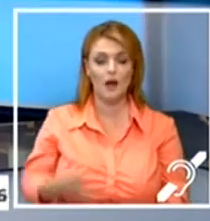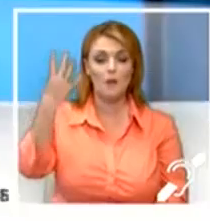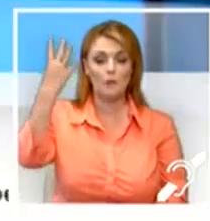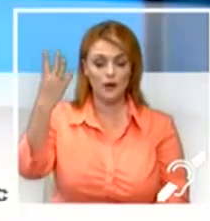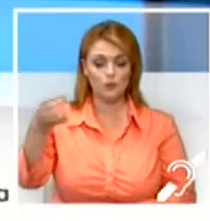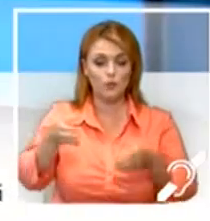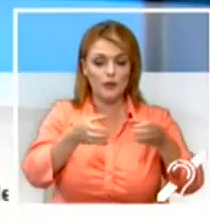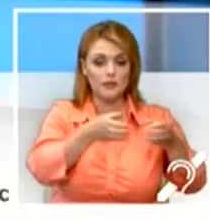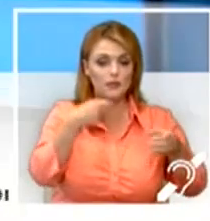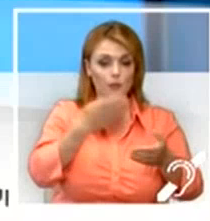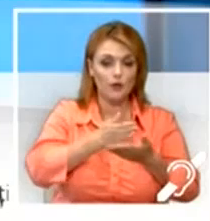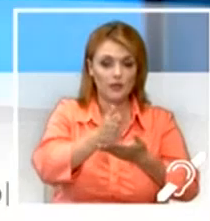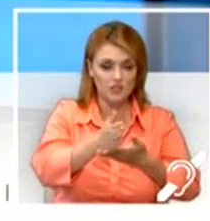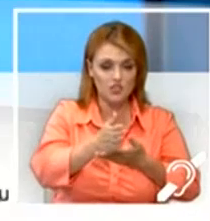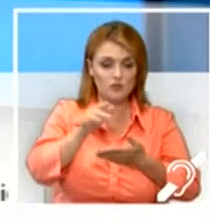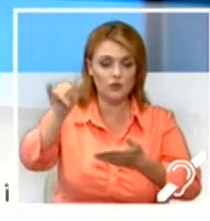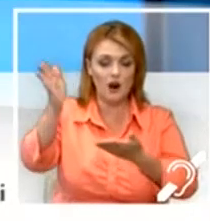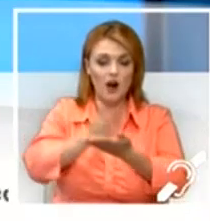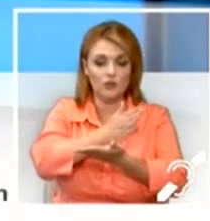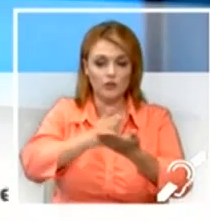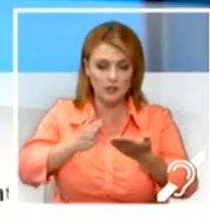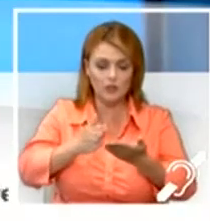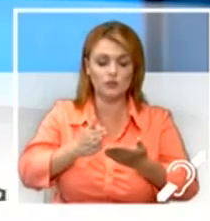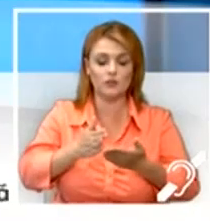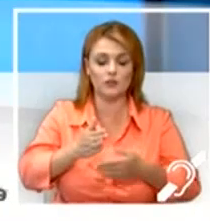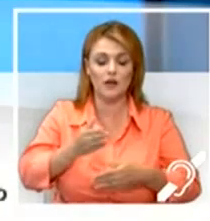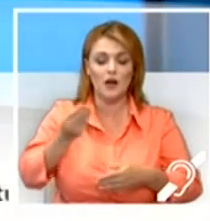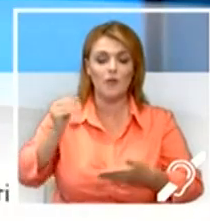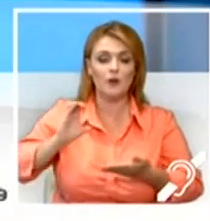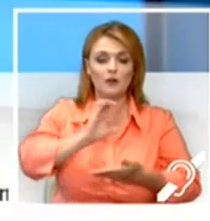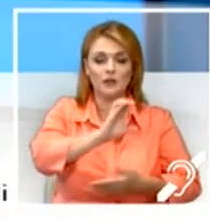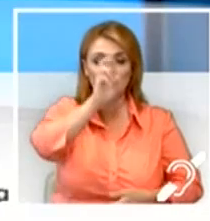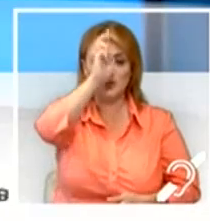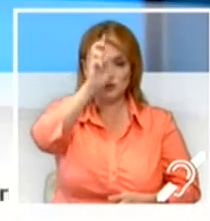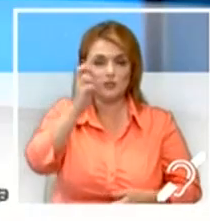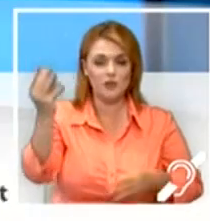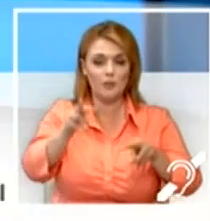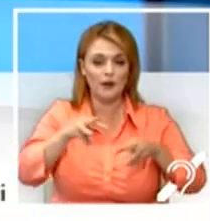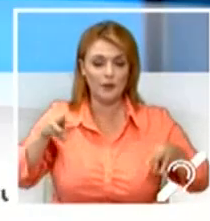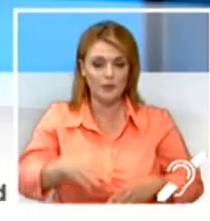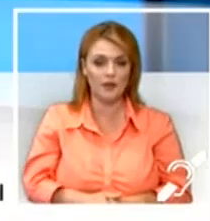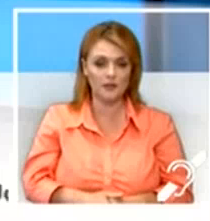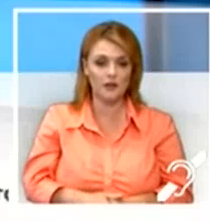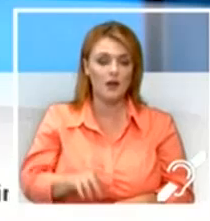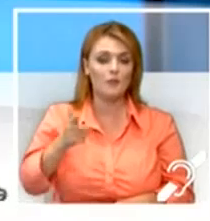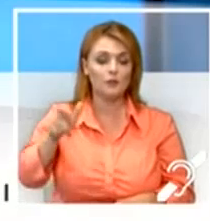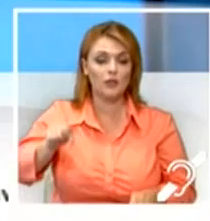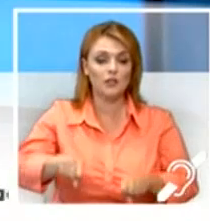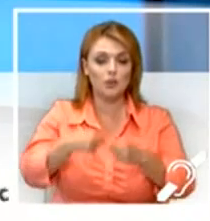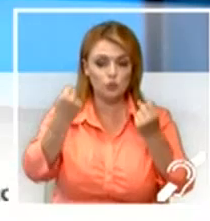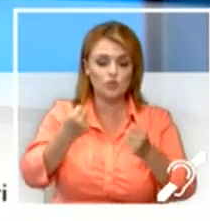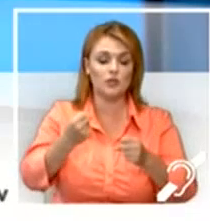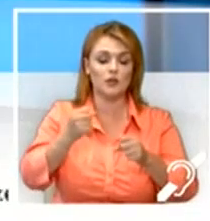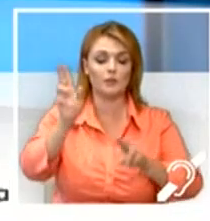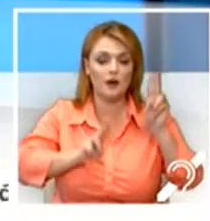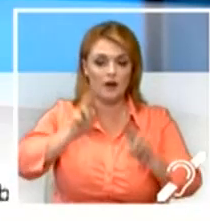4 partide politice au fost lipsite de subvenții de la bugetul de stat din cauza abaterilor de la codul electoral. Mai mult,